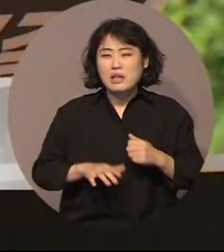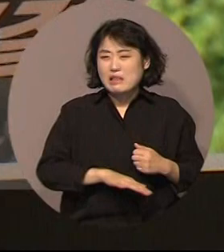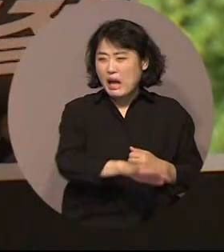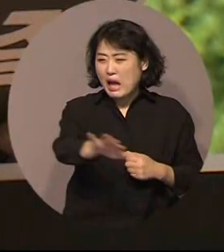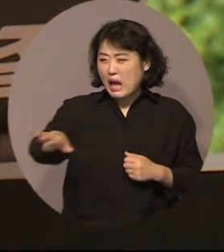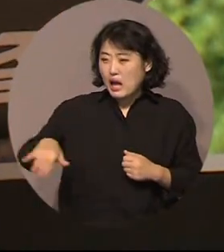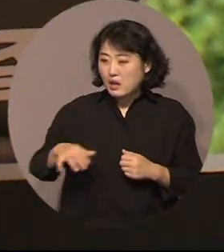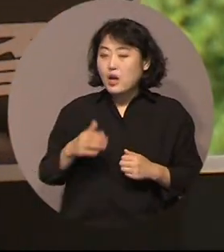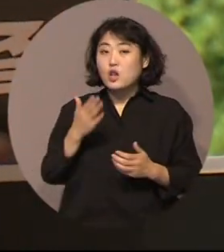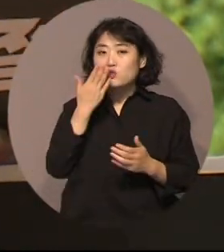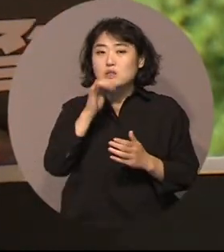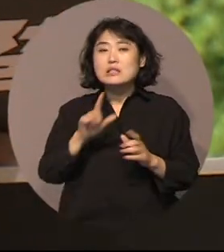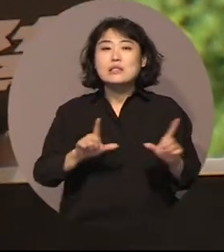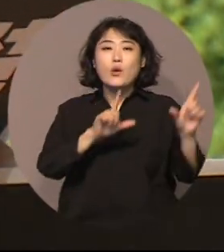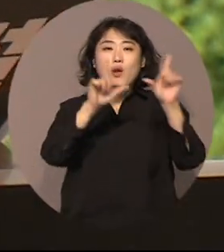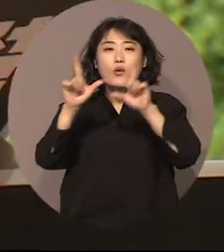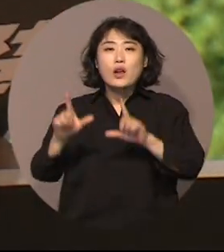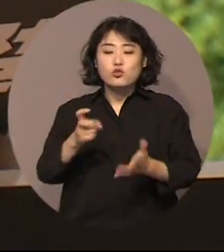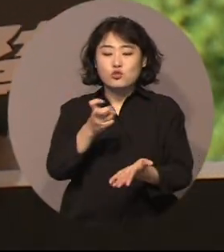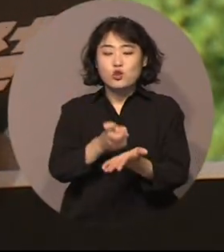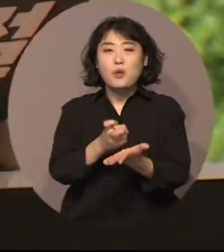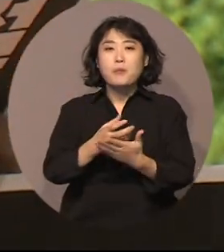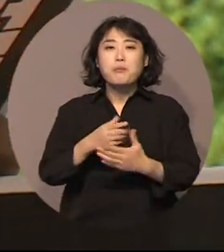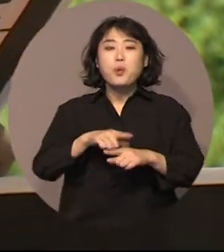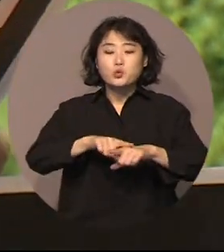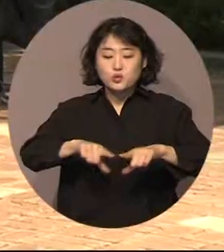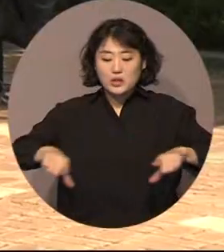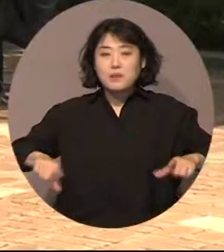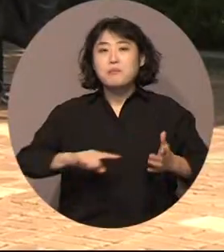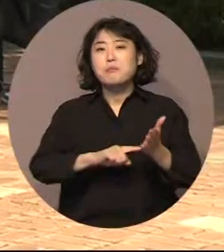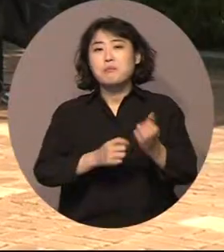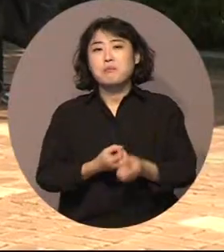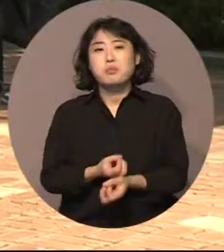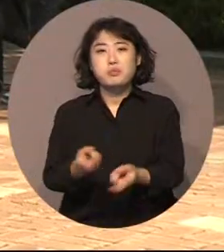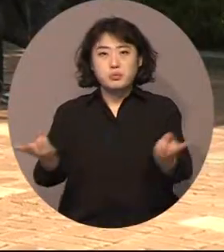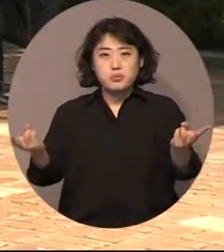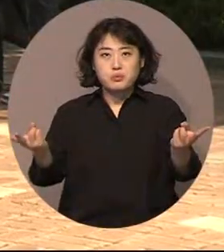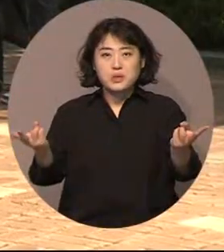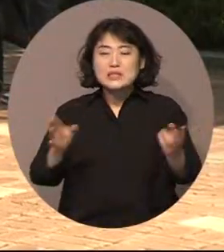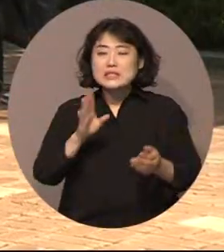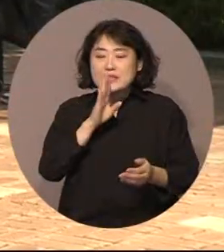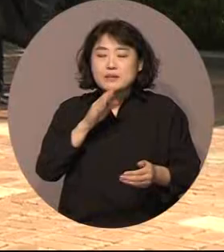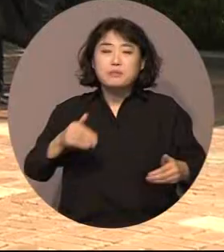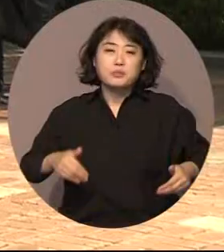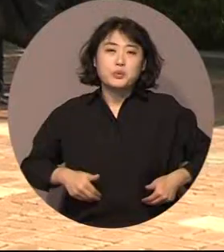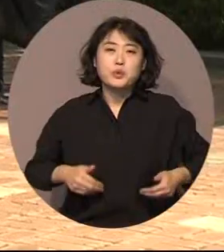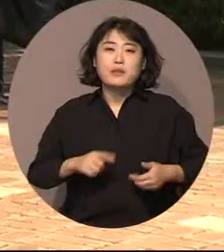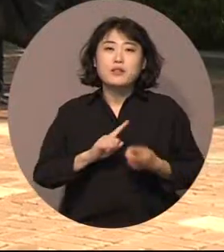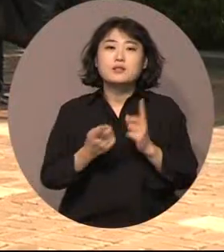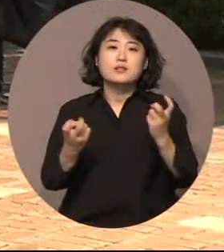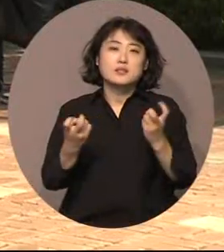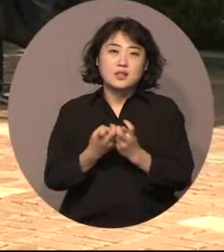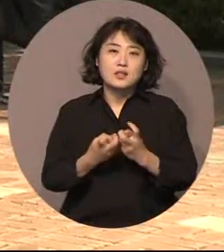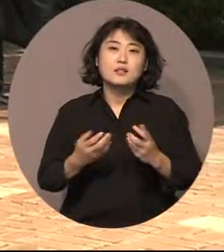신뢰할 수 있는 생활 규정 표준안을 마련해 보급하는 등 실효성 있는 대책이 필요하다고 주장했습니다